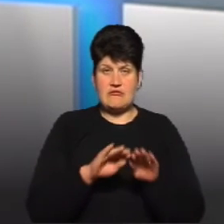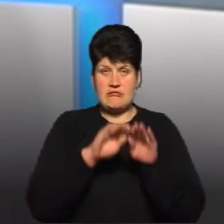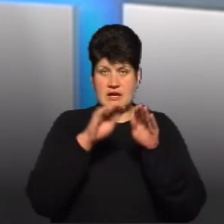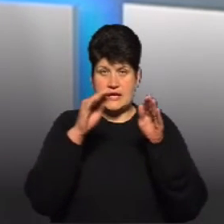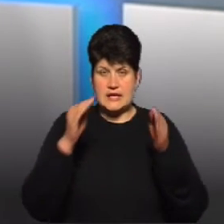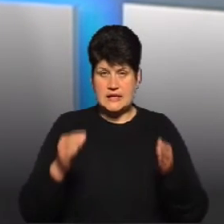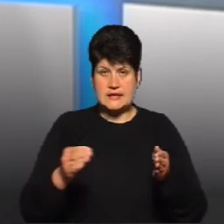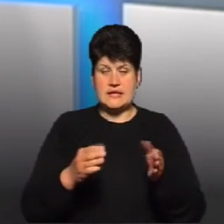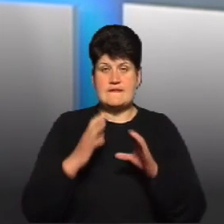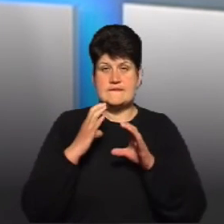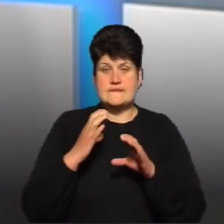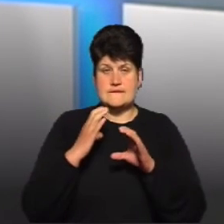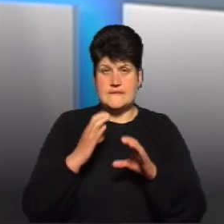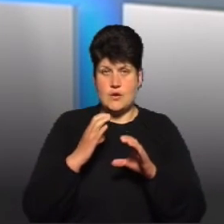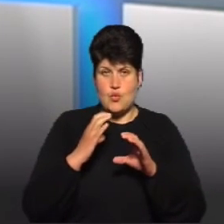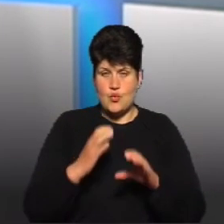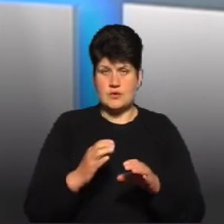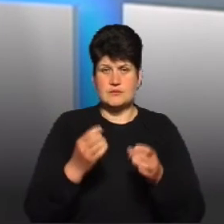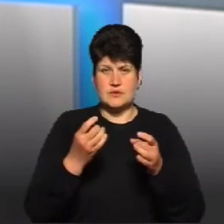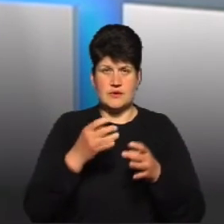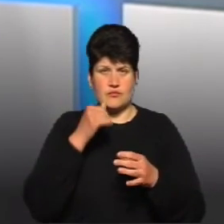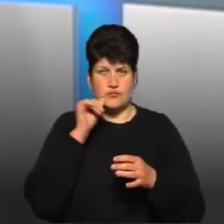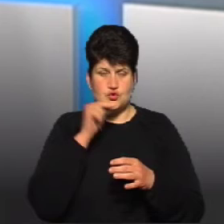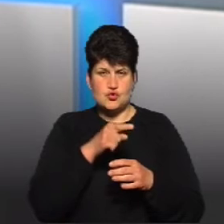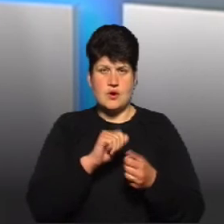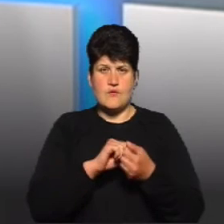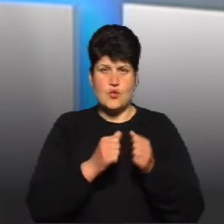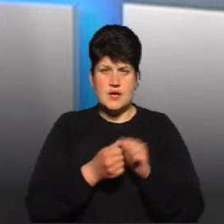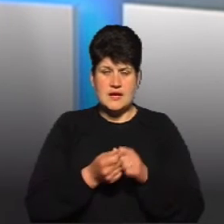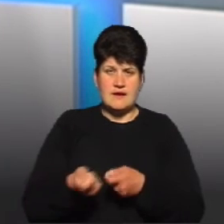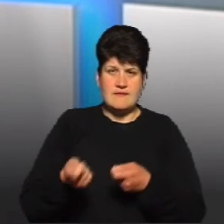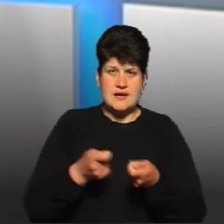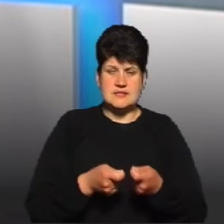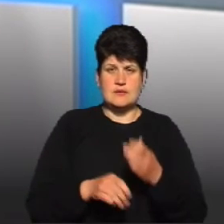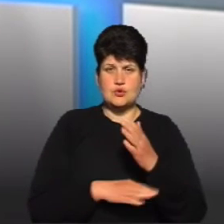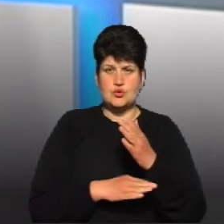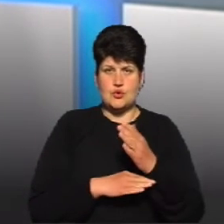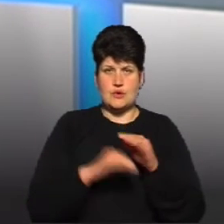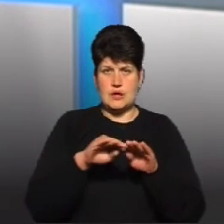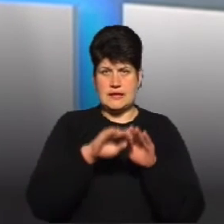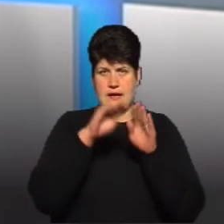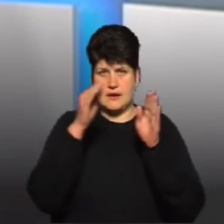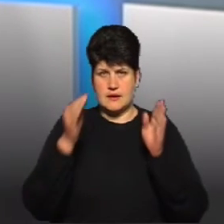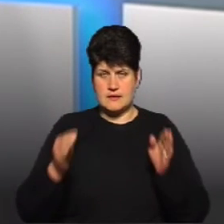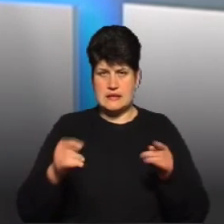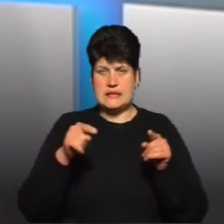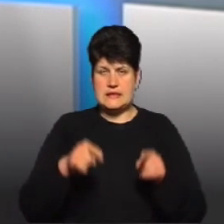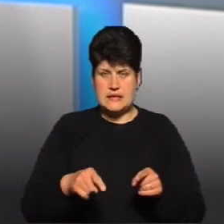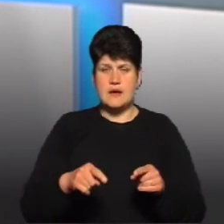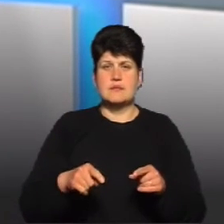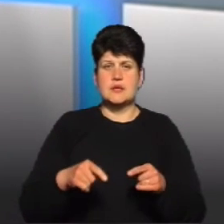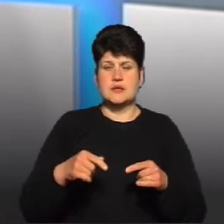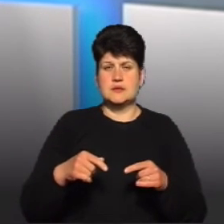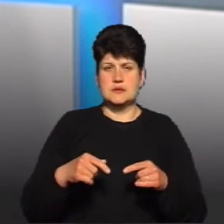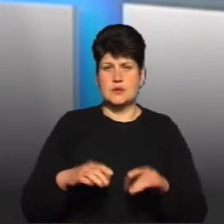тобто звичайний товарний вагон, яким вчора возили вугілля або дрова, його просто крили, так, там і худобу перевозили, і інші